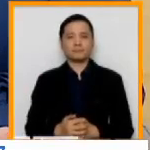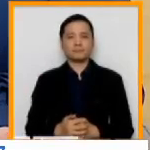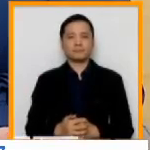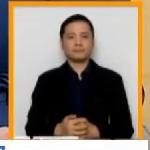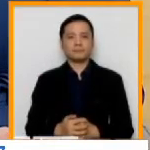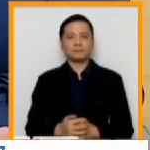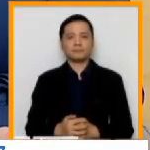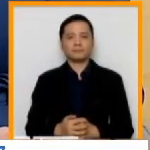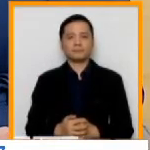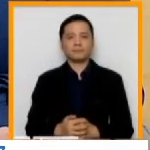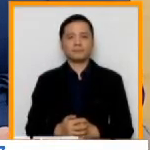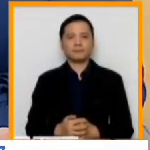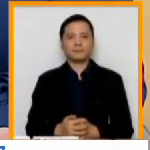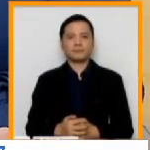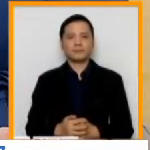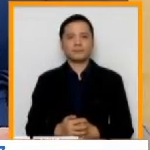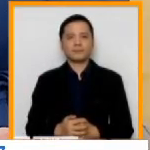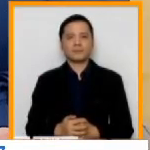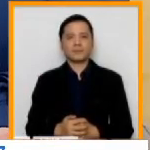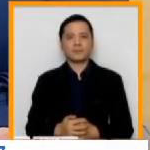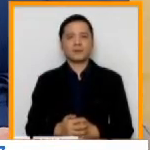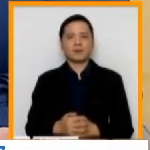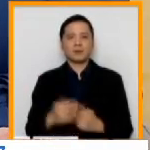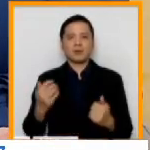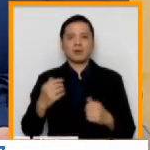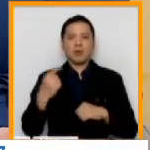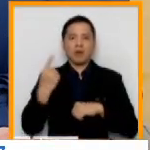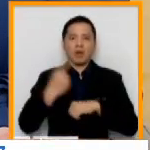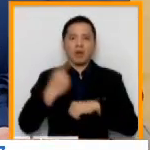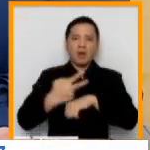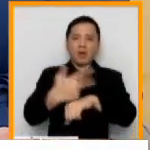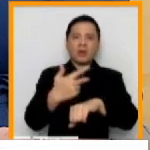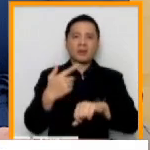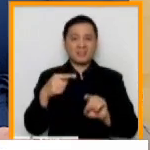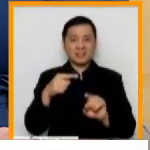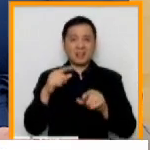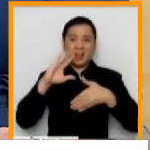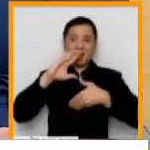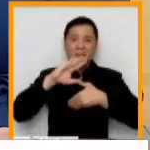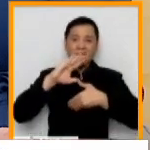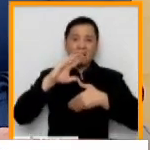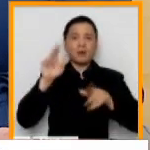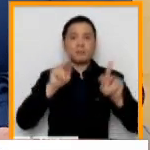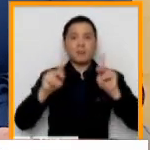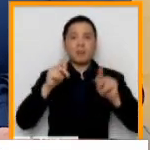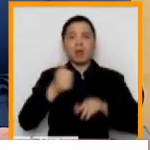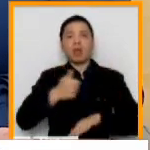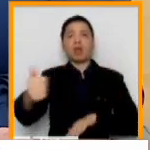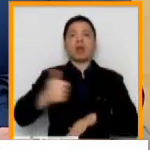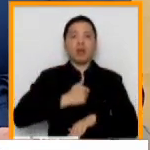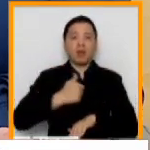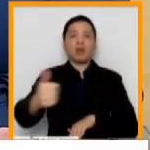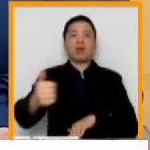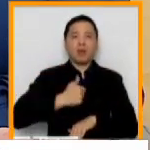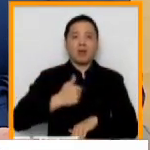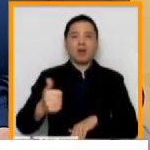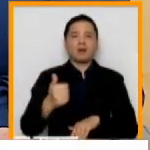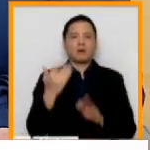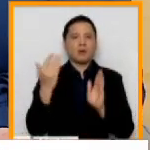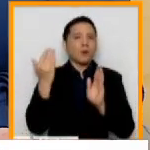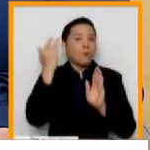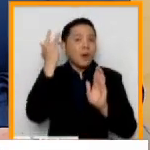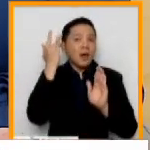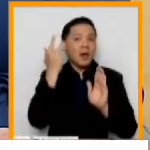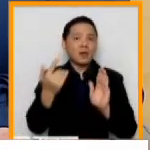Ilang araw nang nagpapabalik-balik sa mga vaccination sites sa Caloocan ang ilang gusto hong magpabakuna. Lagi raw kasi silang nauubusan ng